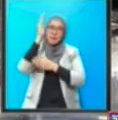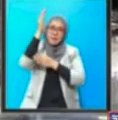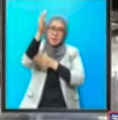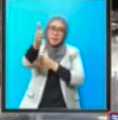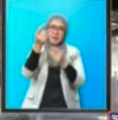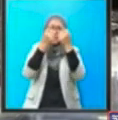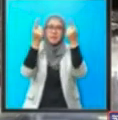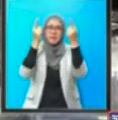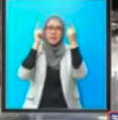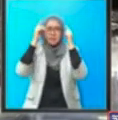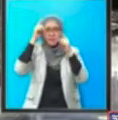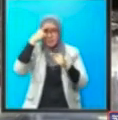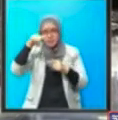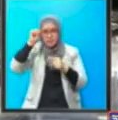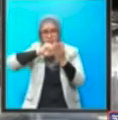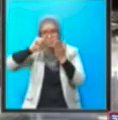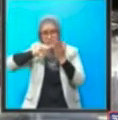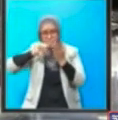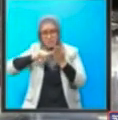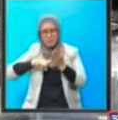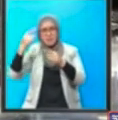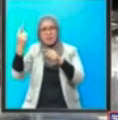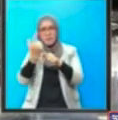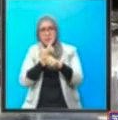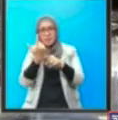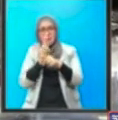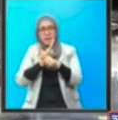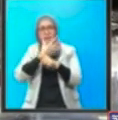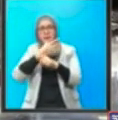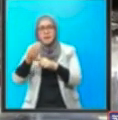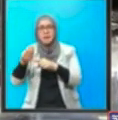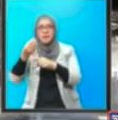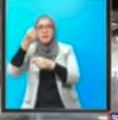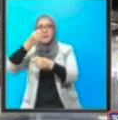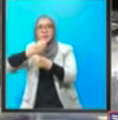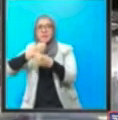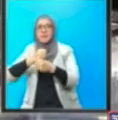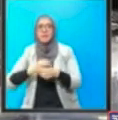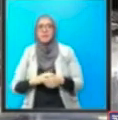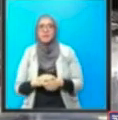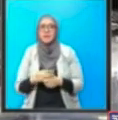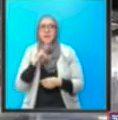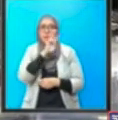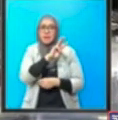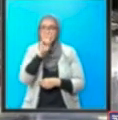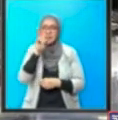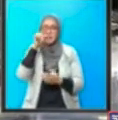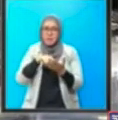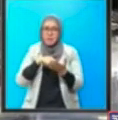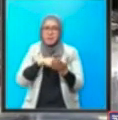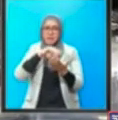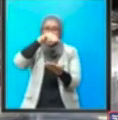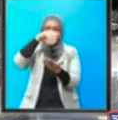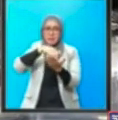latihan yaitu grade previous happa implement training ataupun grade netizen hotel ini merupakan hak